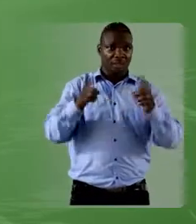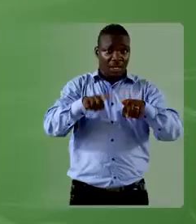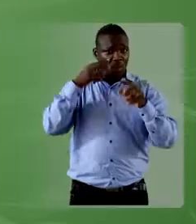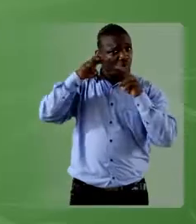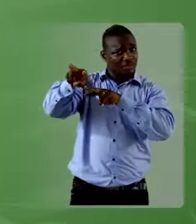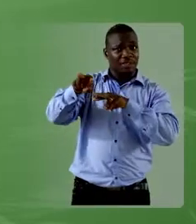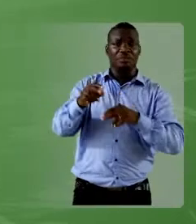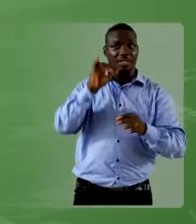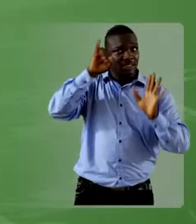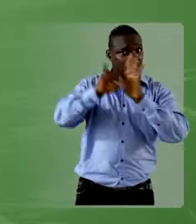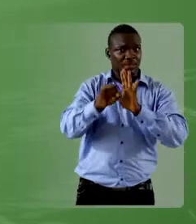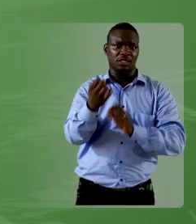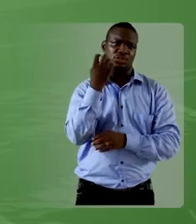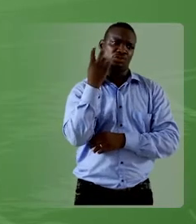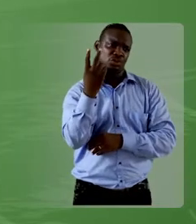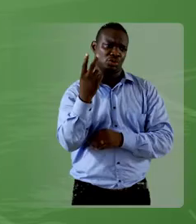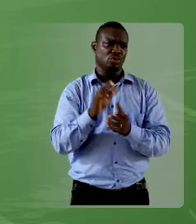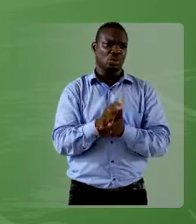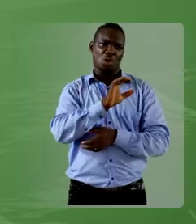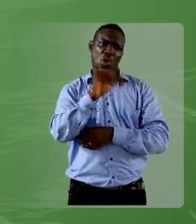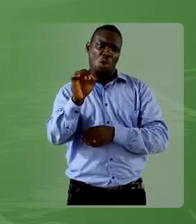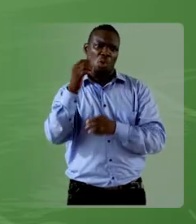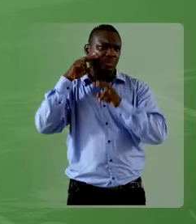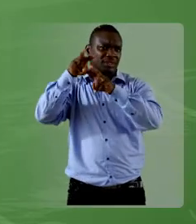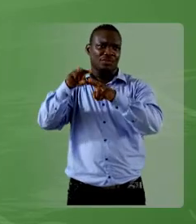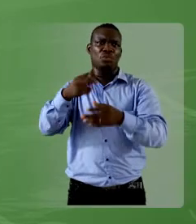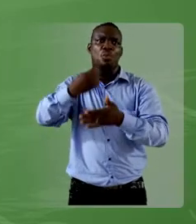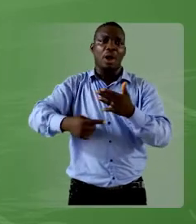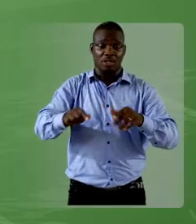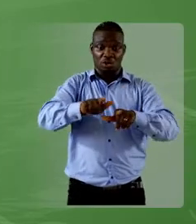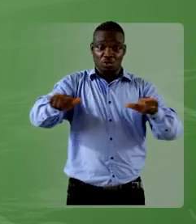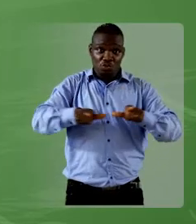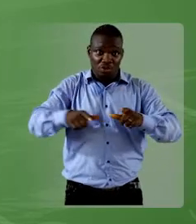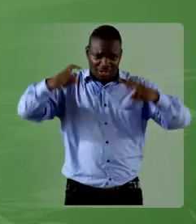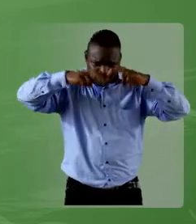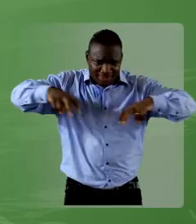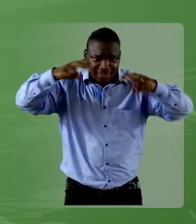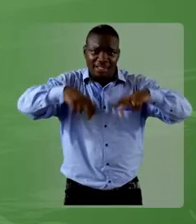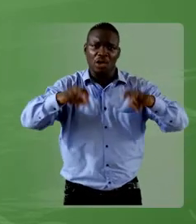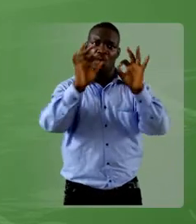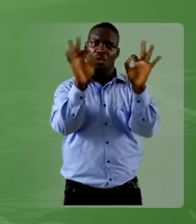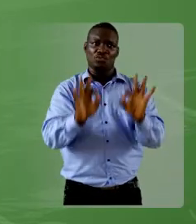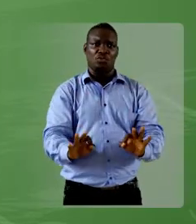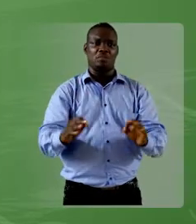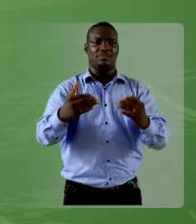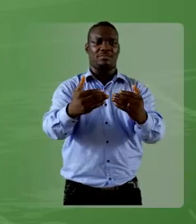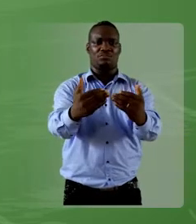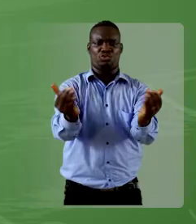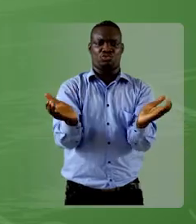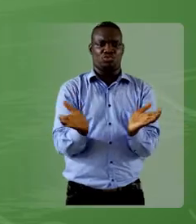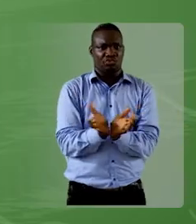2, on observe que le site d'exploitation a une forme d'une